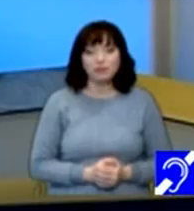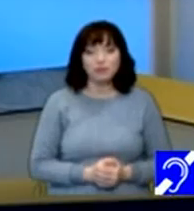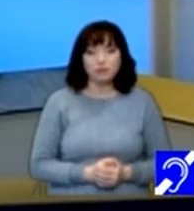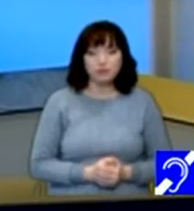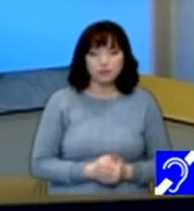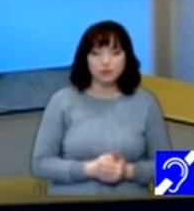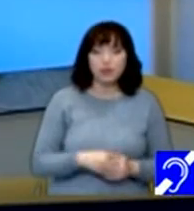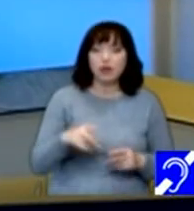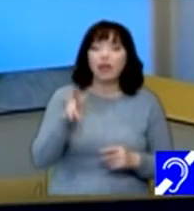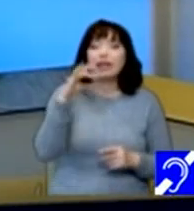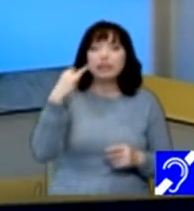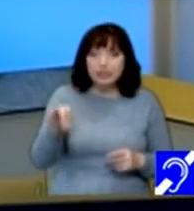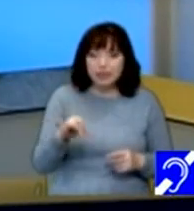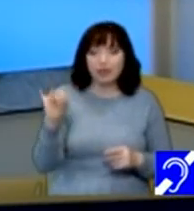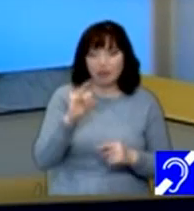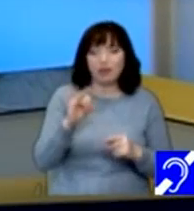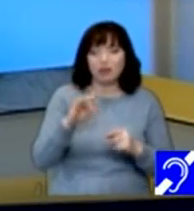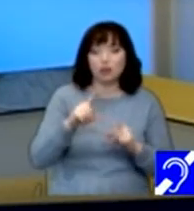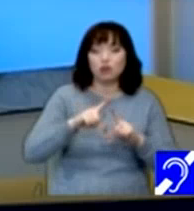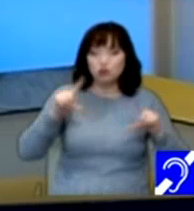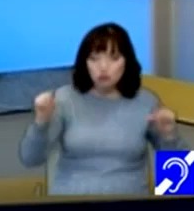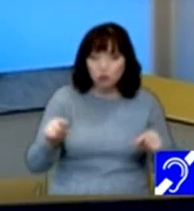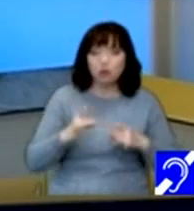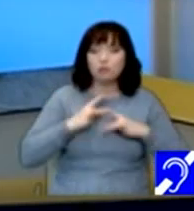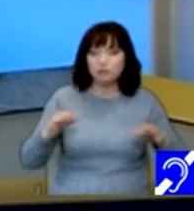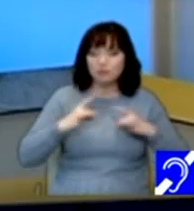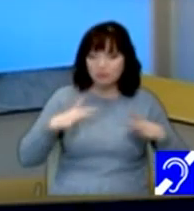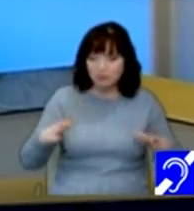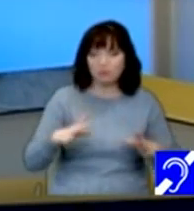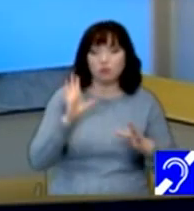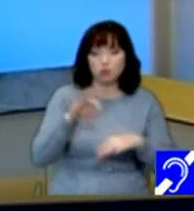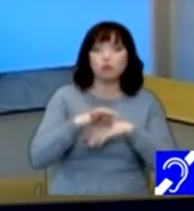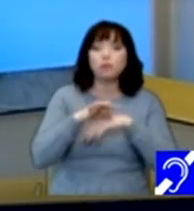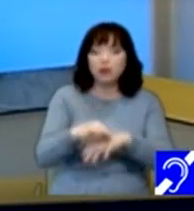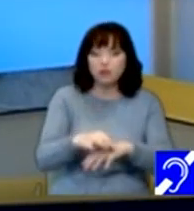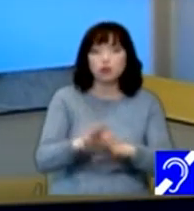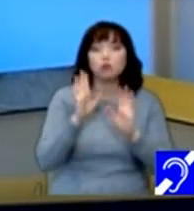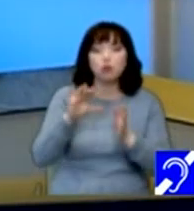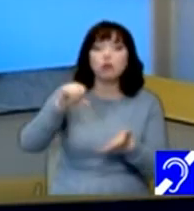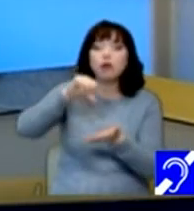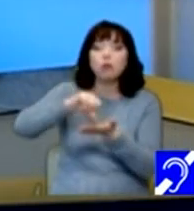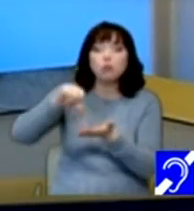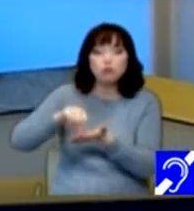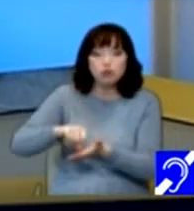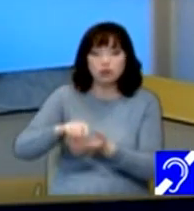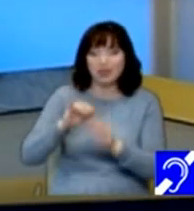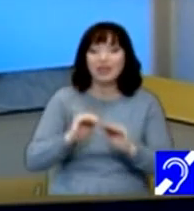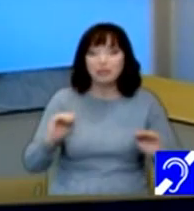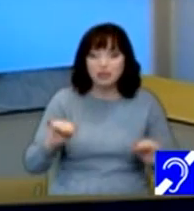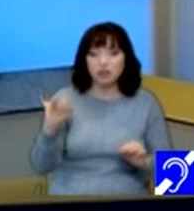În liceele și gimnaziile din Chișinău, sărbările de Crăciun se vor organiza doar cu participarea elevilor și